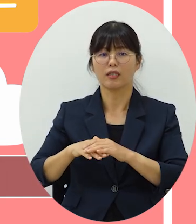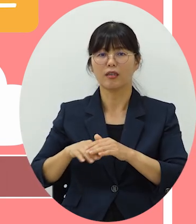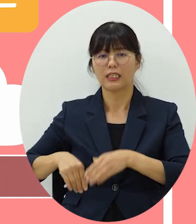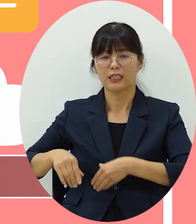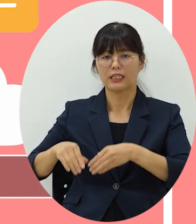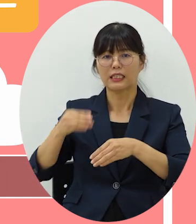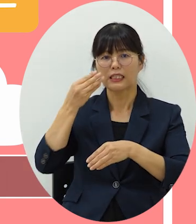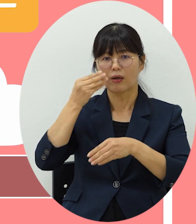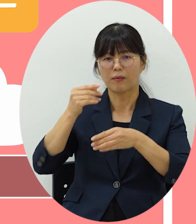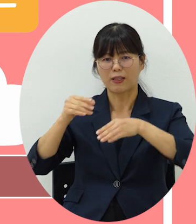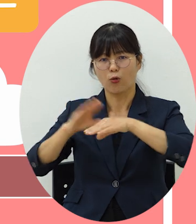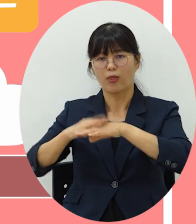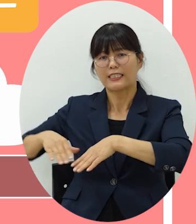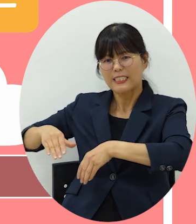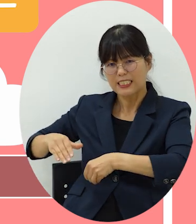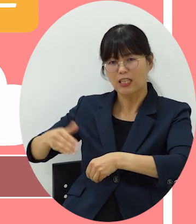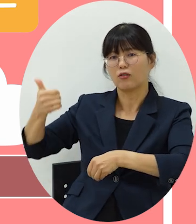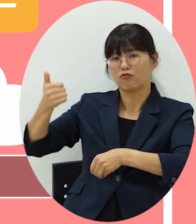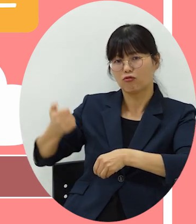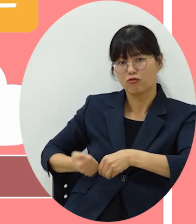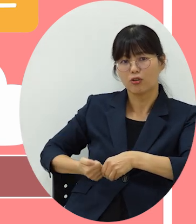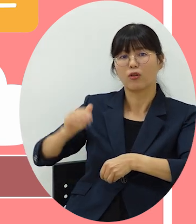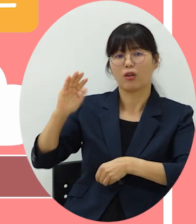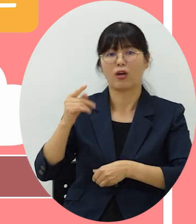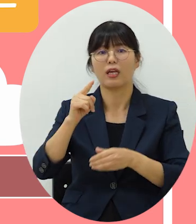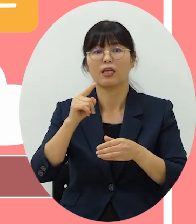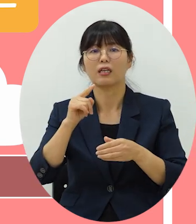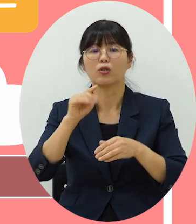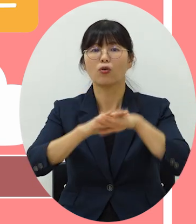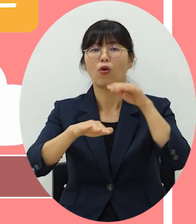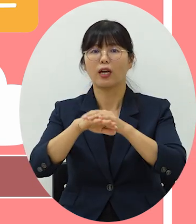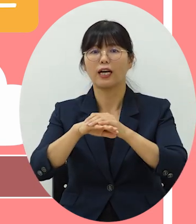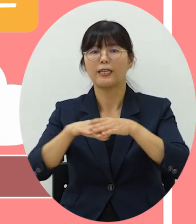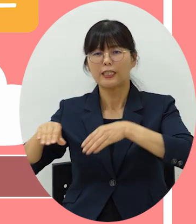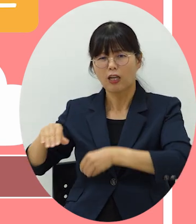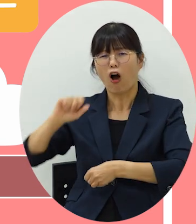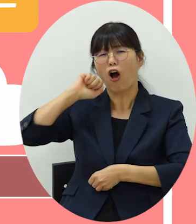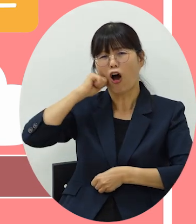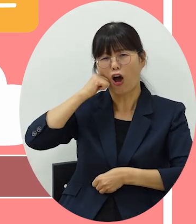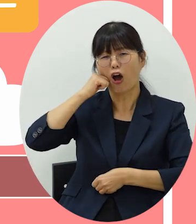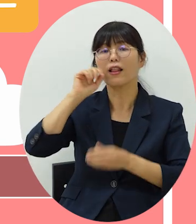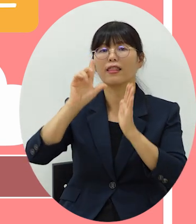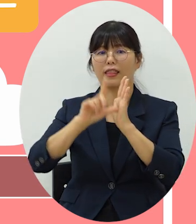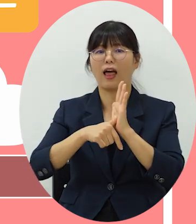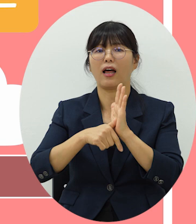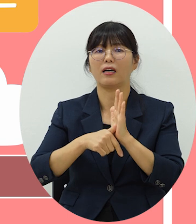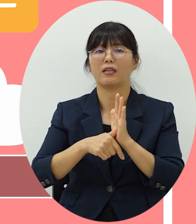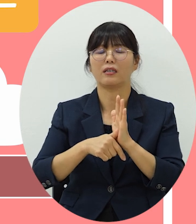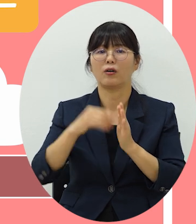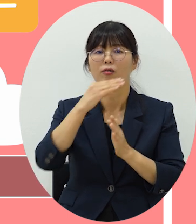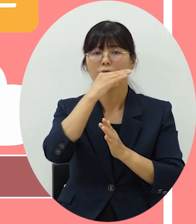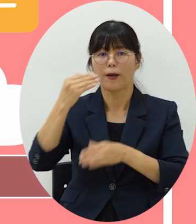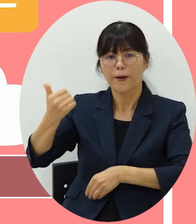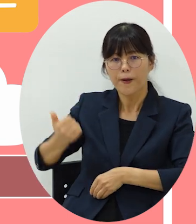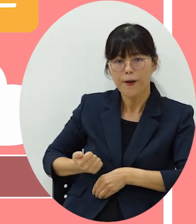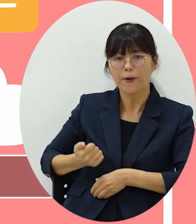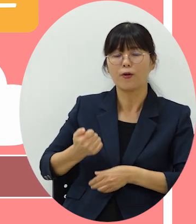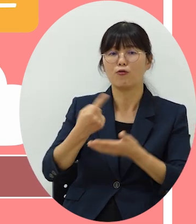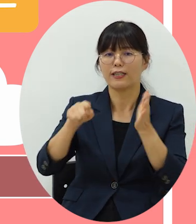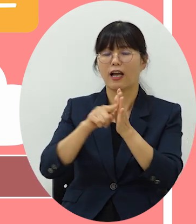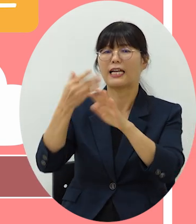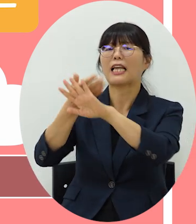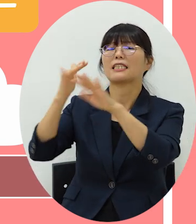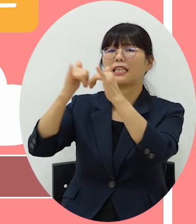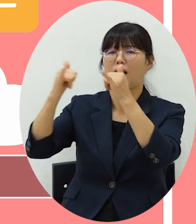잡아서 인슐린을 주사해야 합니다. 이때 피하 지방을 손으로 잡기가 어려운 장애인의 경우에는 올바른 투약을 위해서